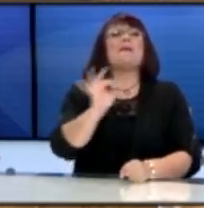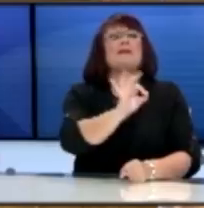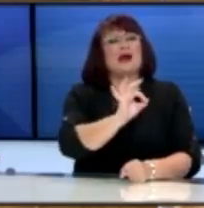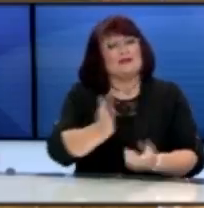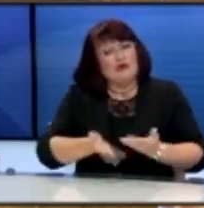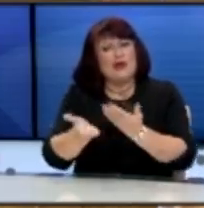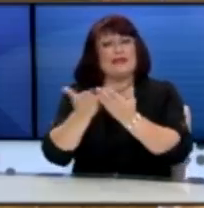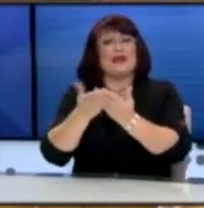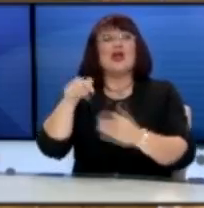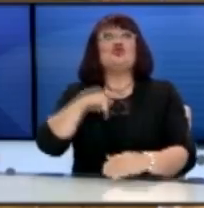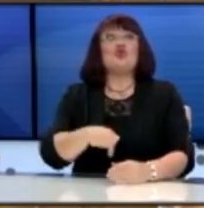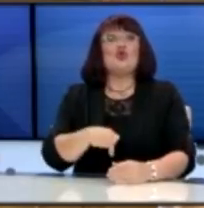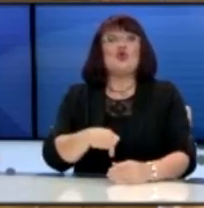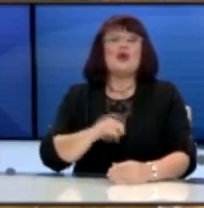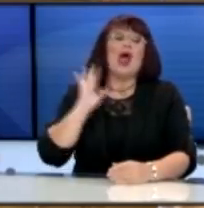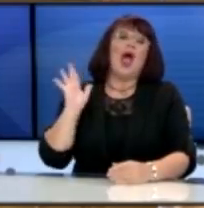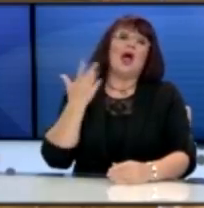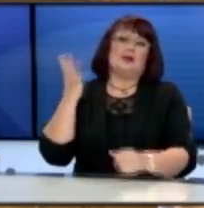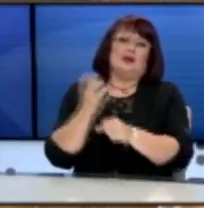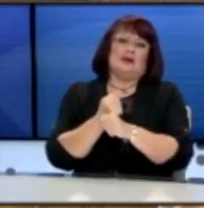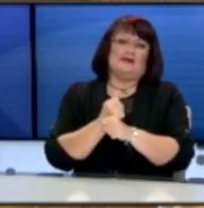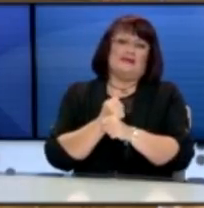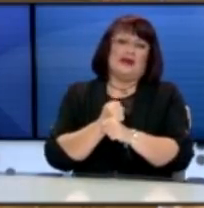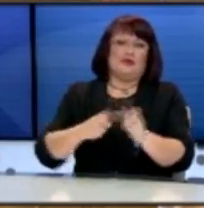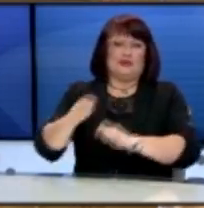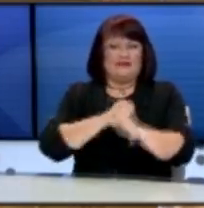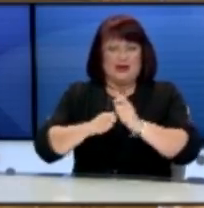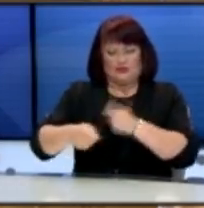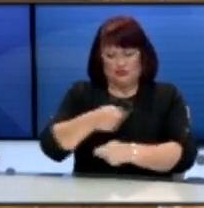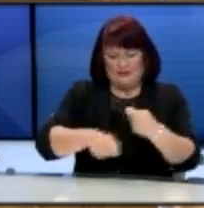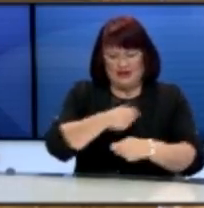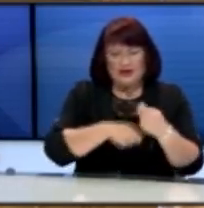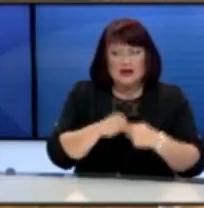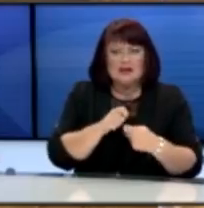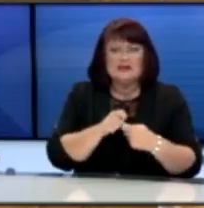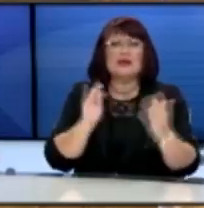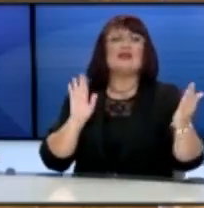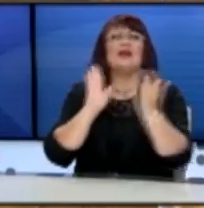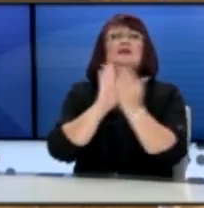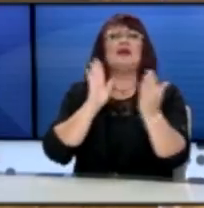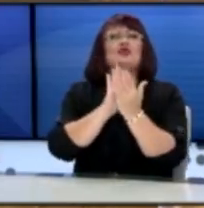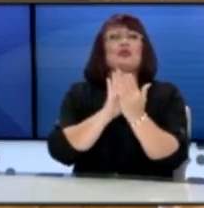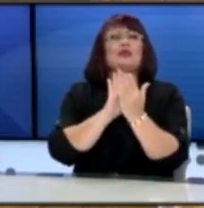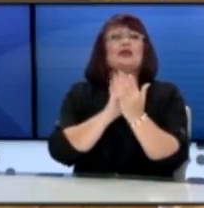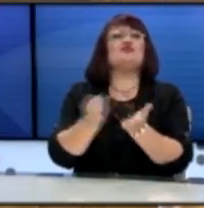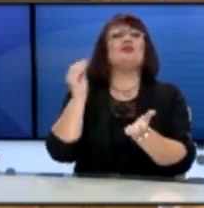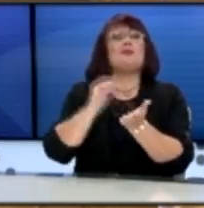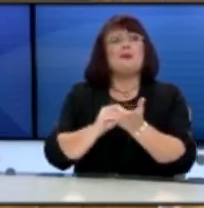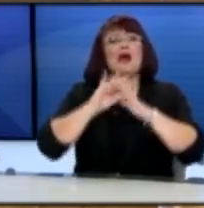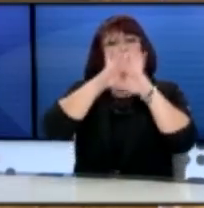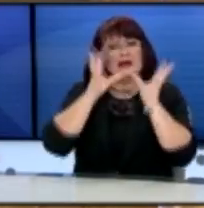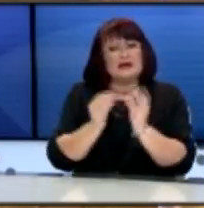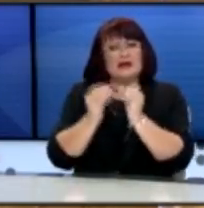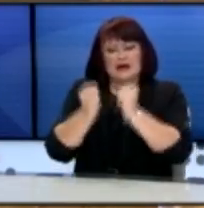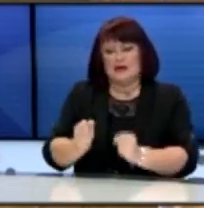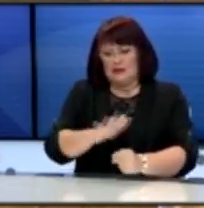Τώρα, ακόμα κι αν καταφέρουν να φτιάξουν τις επιχειρήσεις τους, έχουν να αντιμετωπίσουν τη νέα συνολική